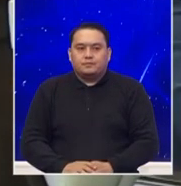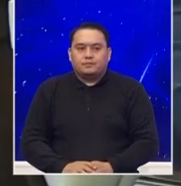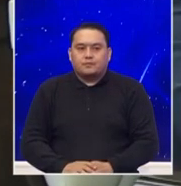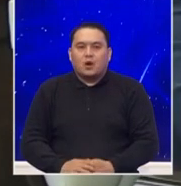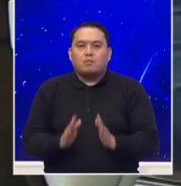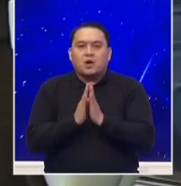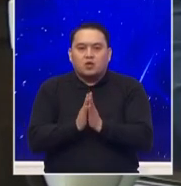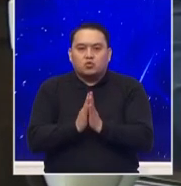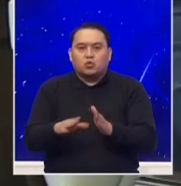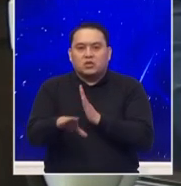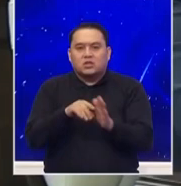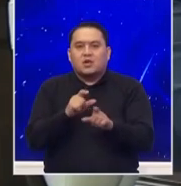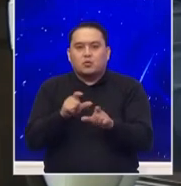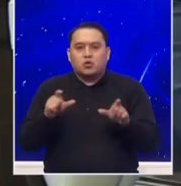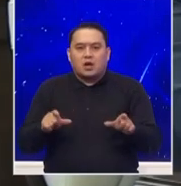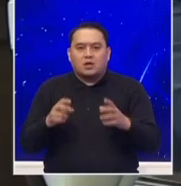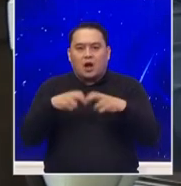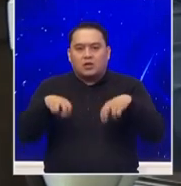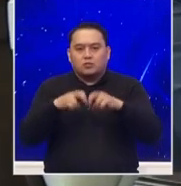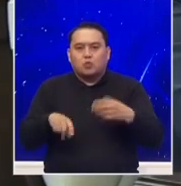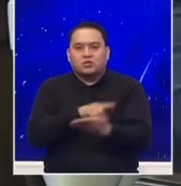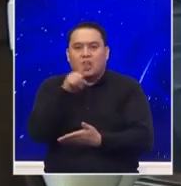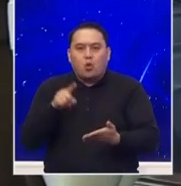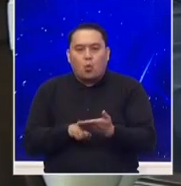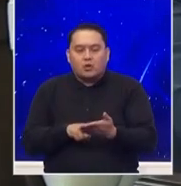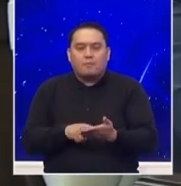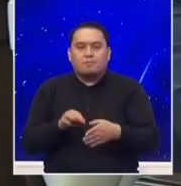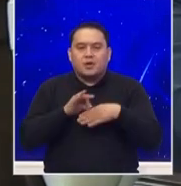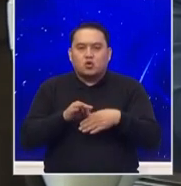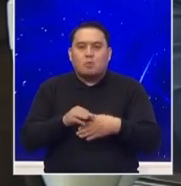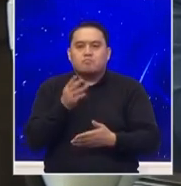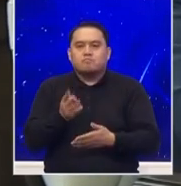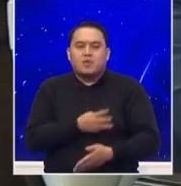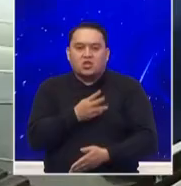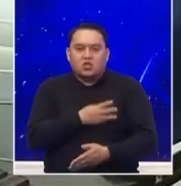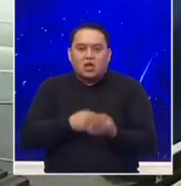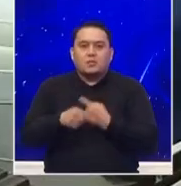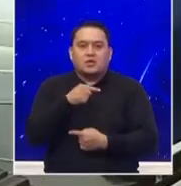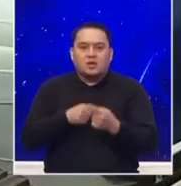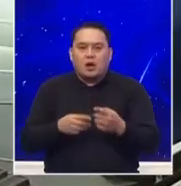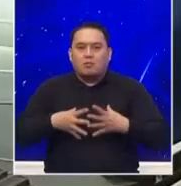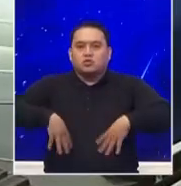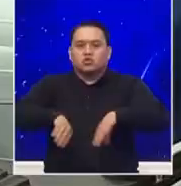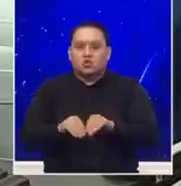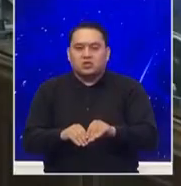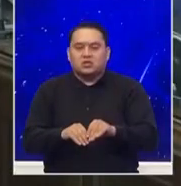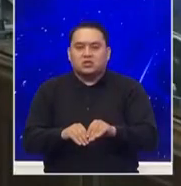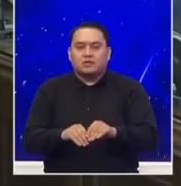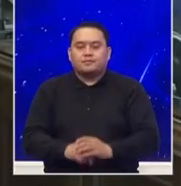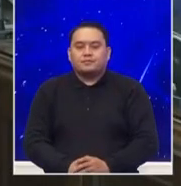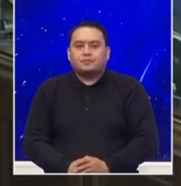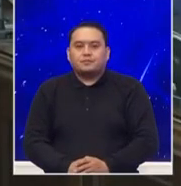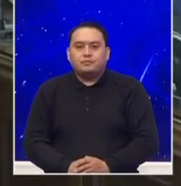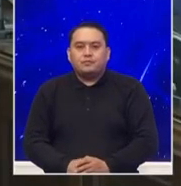депутатов всесторонне рассмотреть данный законопроект с учетом пожеланий предпринимателей и общественных интересов.